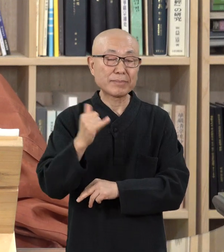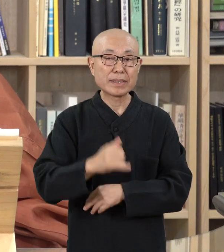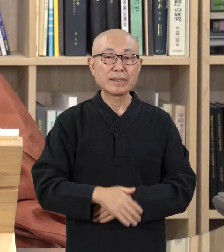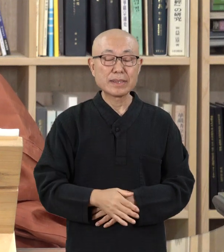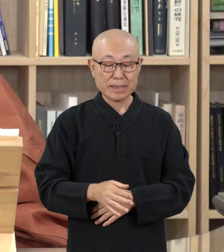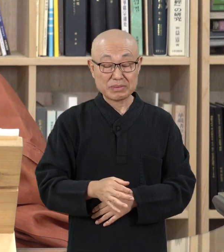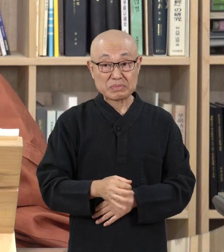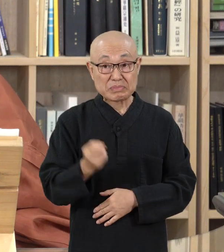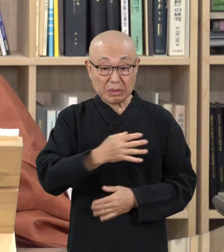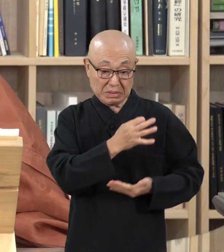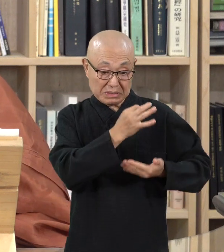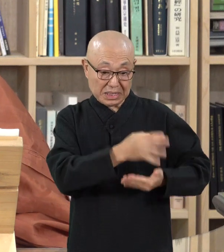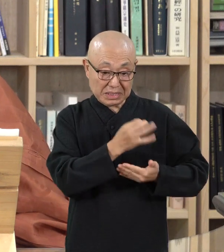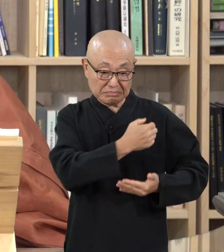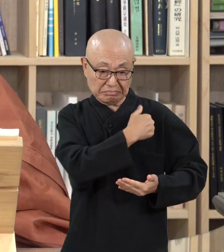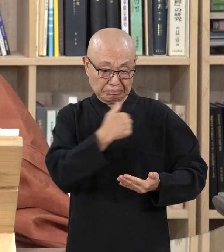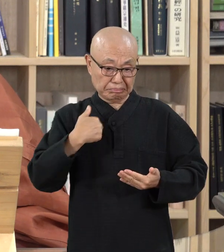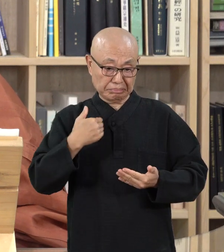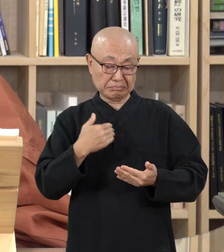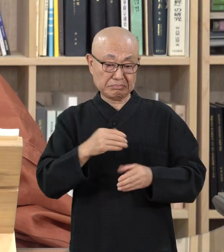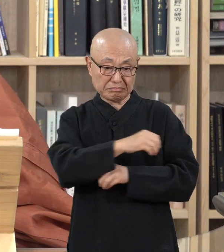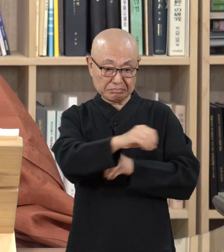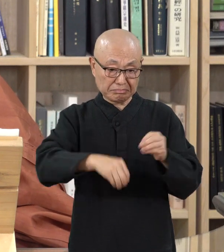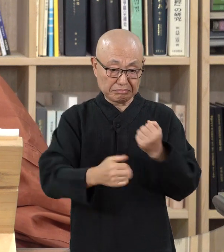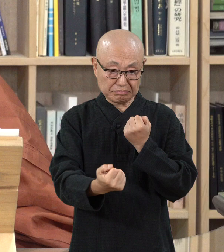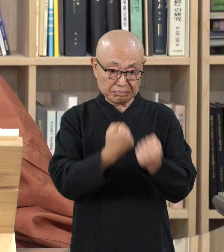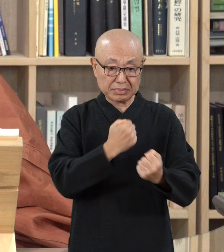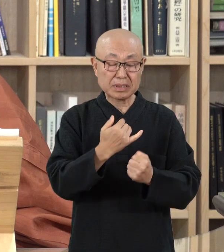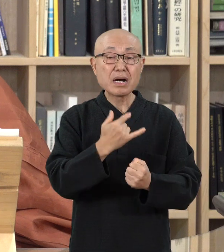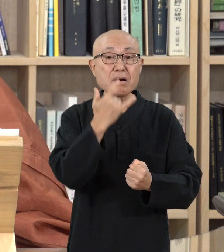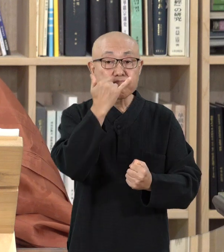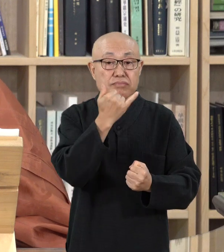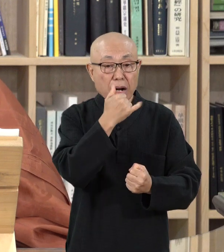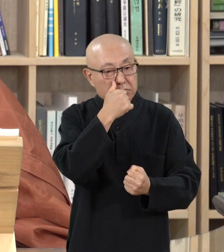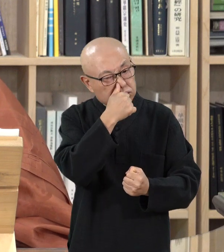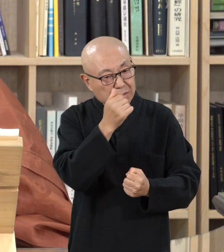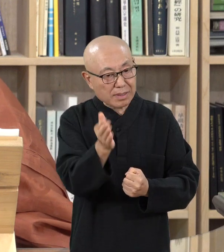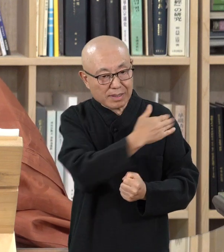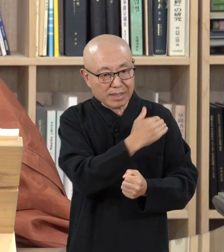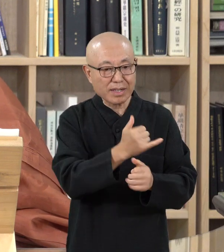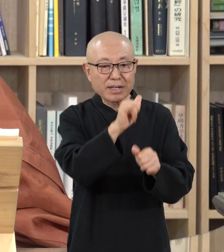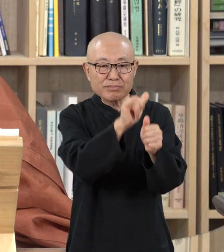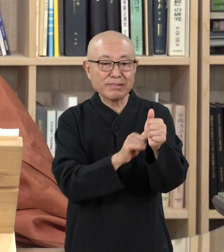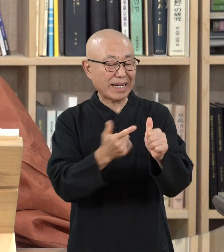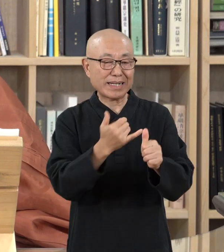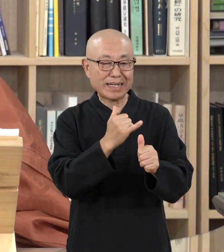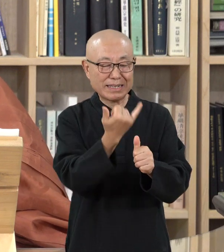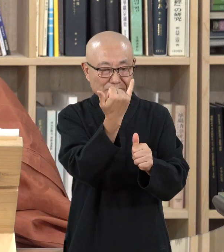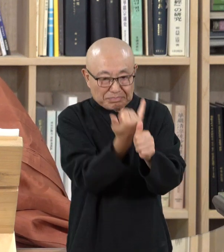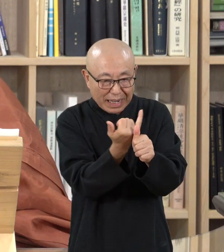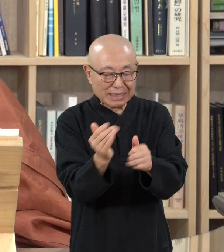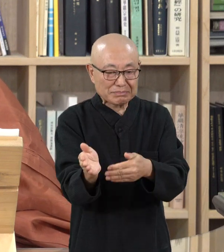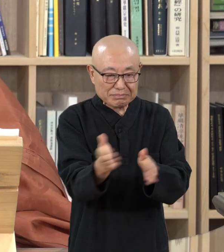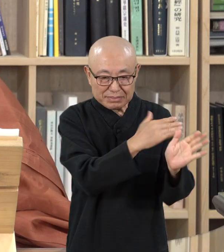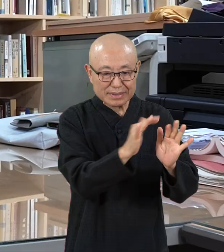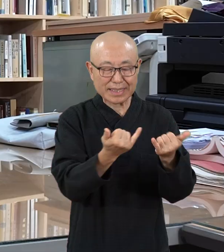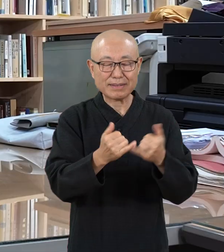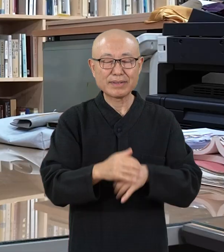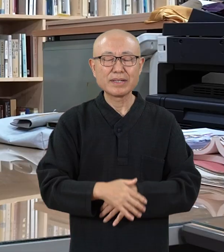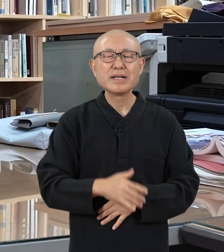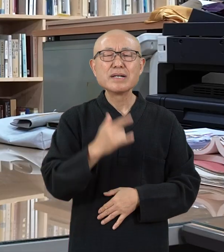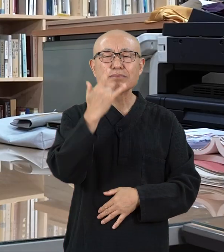있으면서 늙고 병든 부모를 봉양하지 않는 것. 부모가 우리가 은혜인 중에